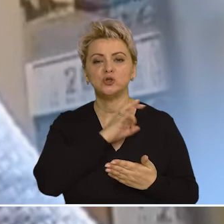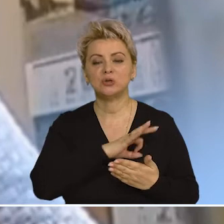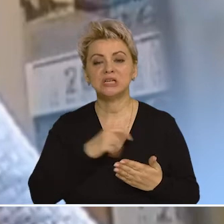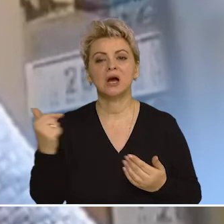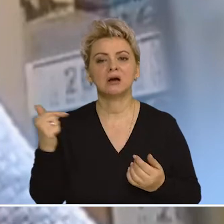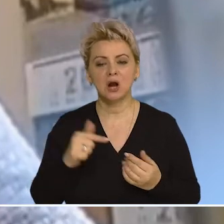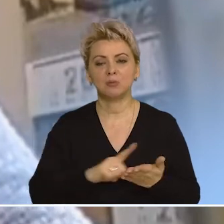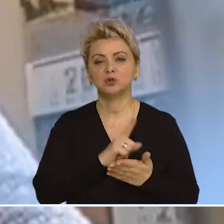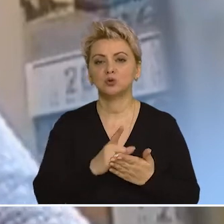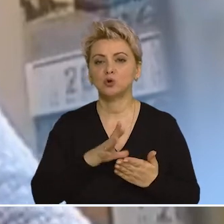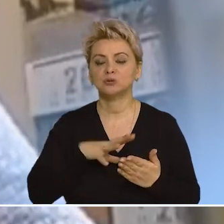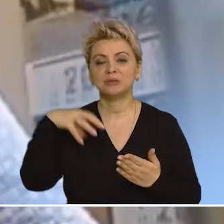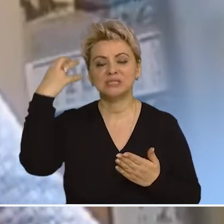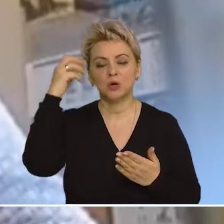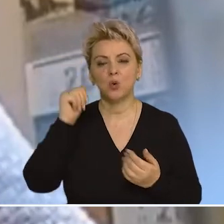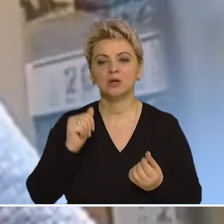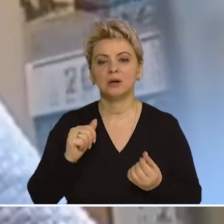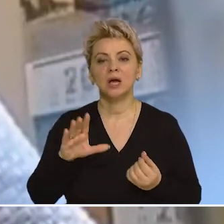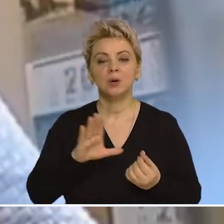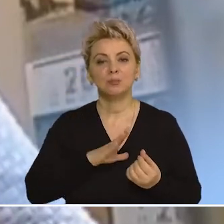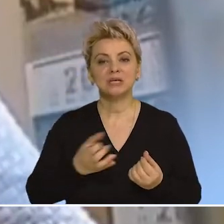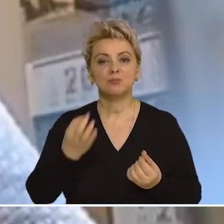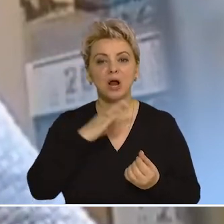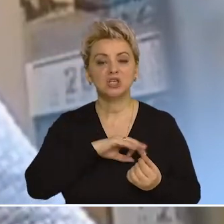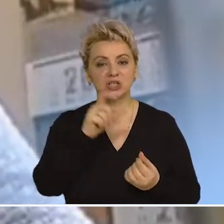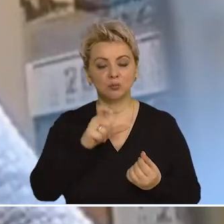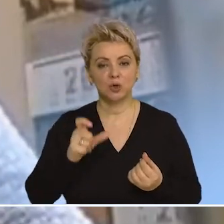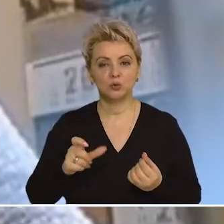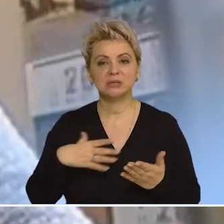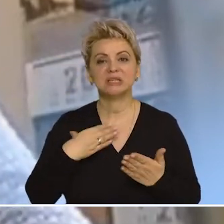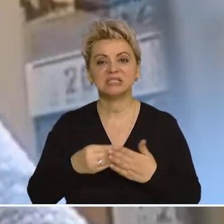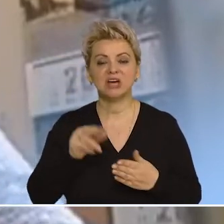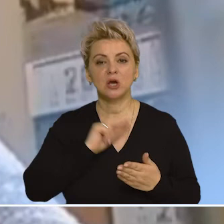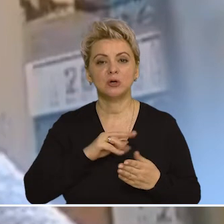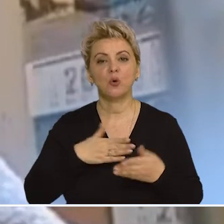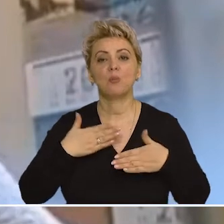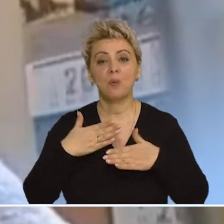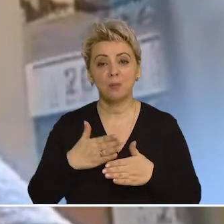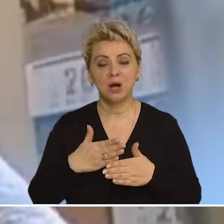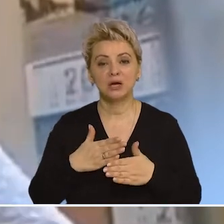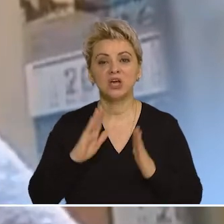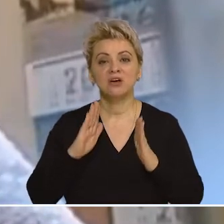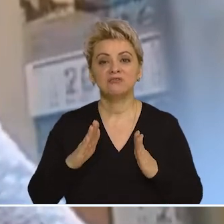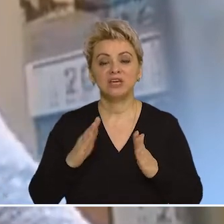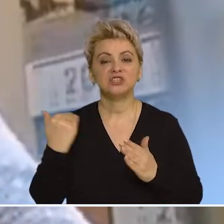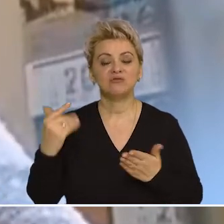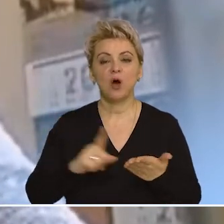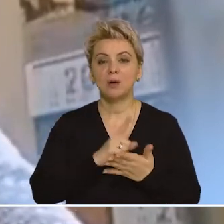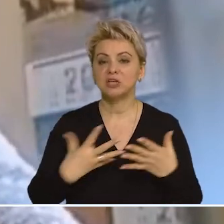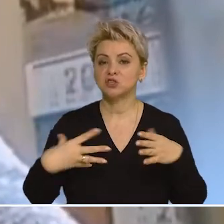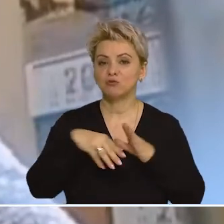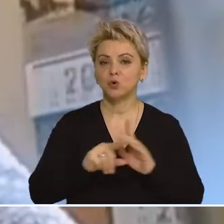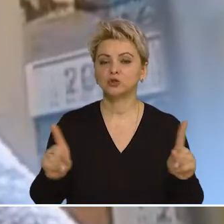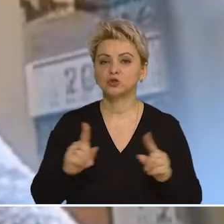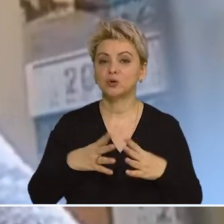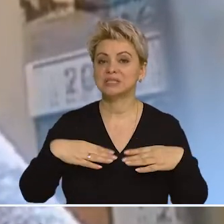юридически подкованным, он должен быть психологом, быть полезным людям, то есть на своей работе помогать. Ведь в его обязанности